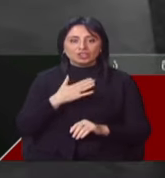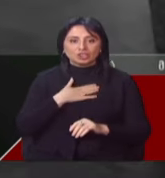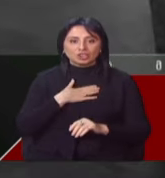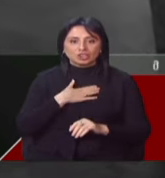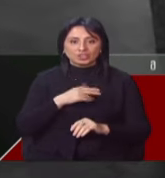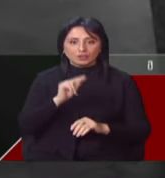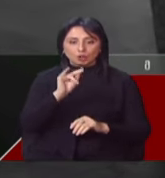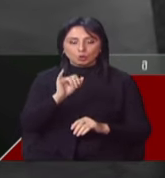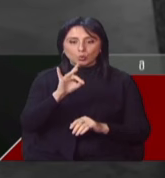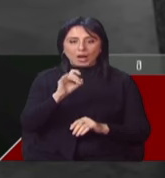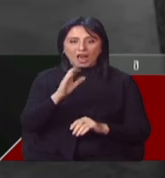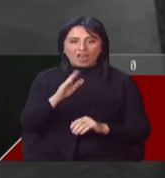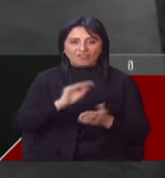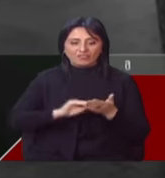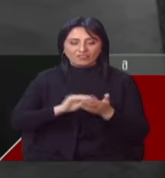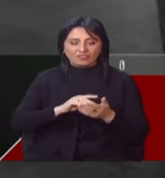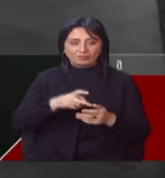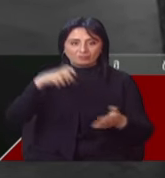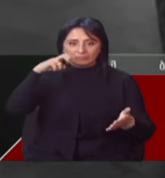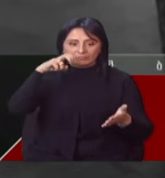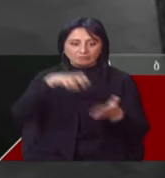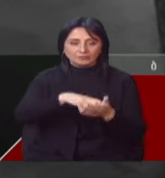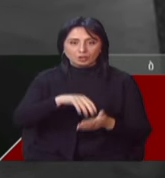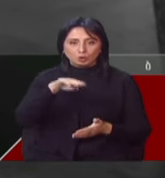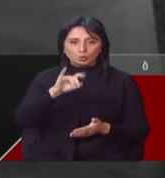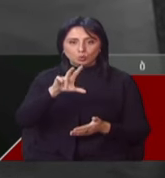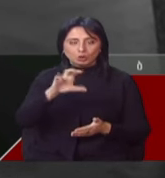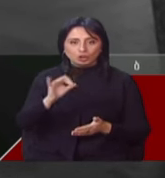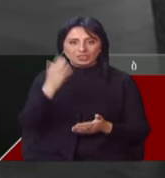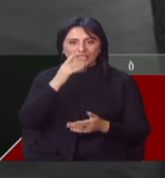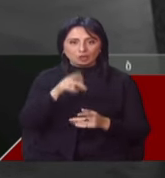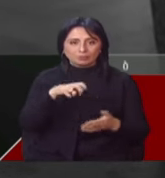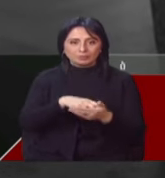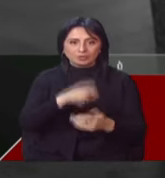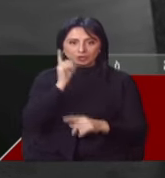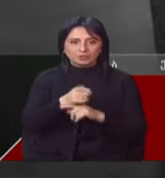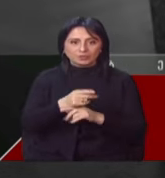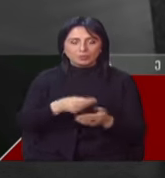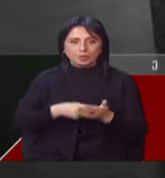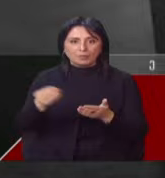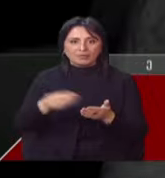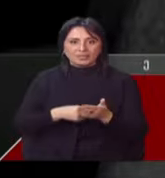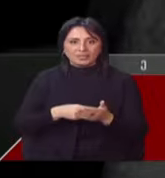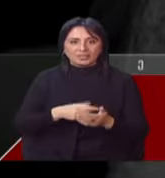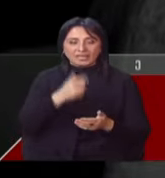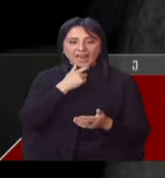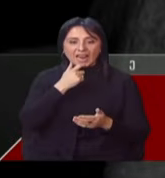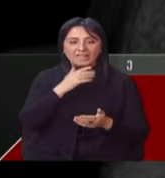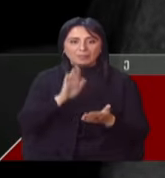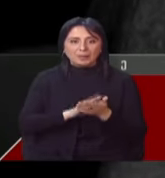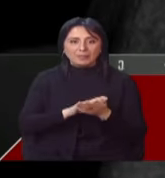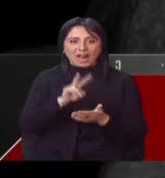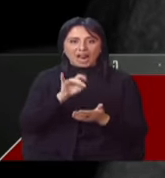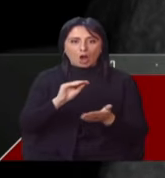ჩუღრემა იყო და დაწერა რეცენზია თუჯზე, რომ და მოაწერა, რომ ლენინის პრემიის